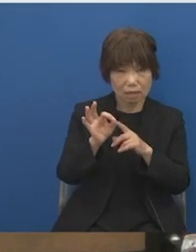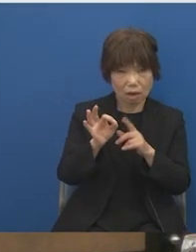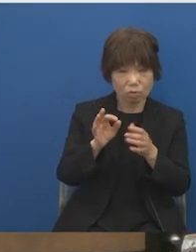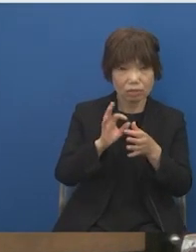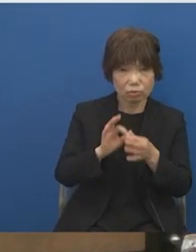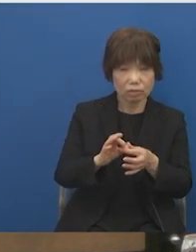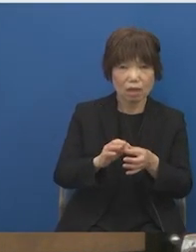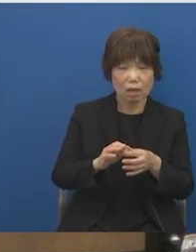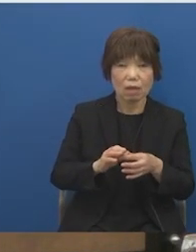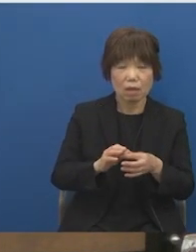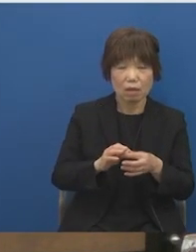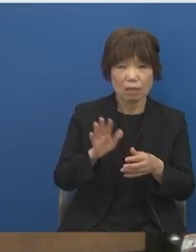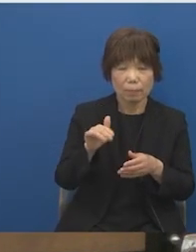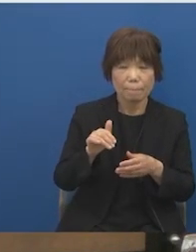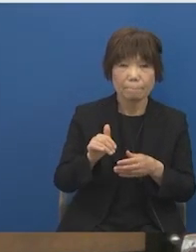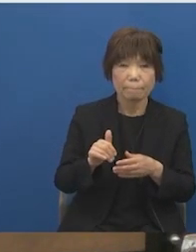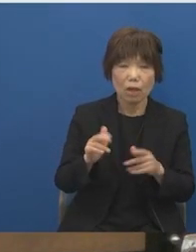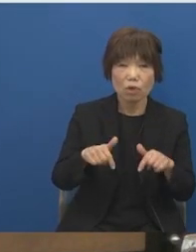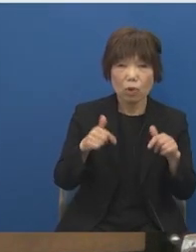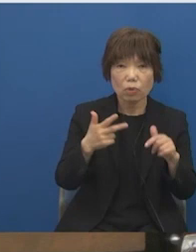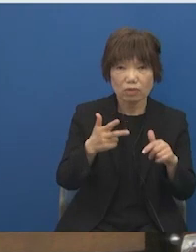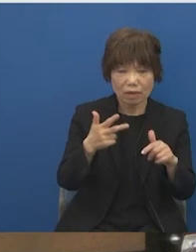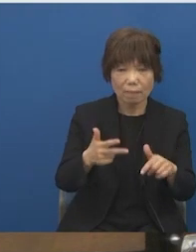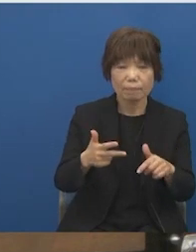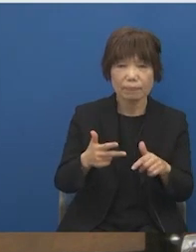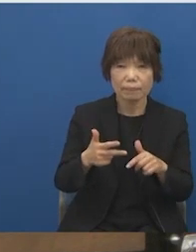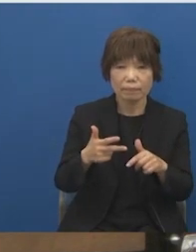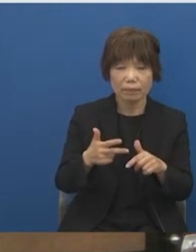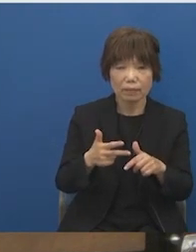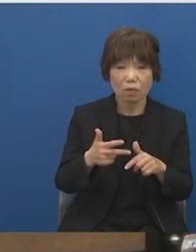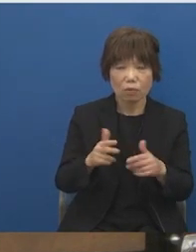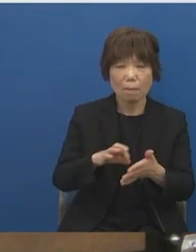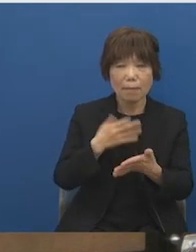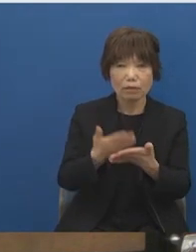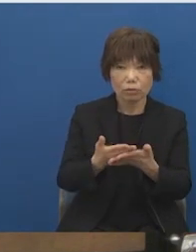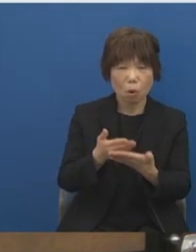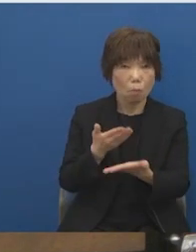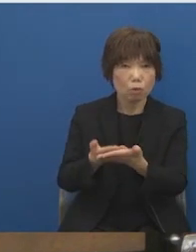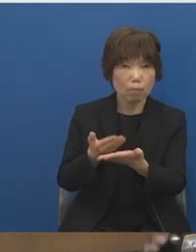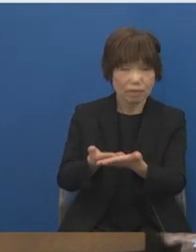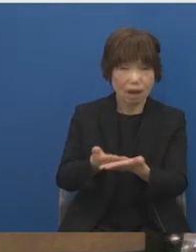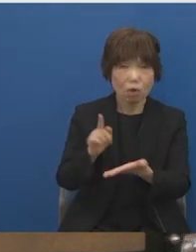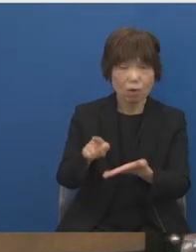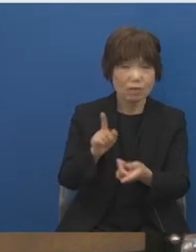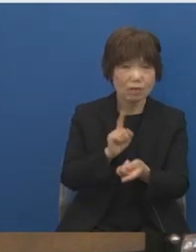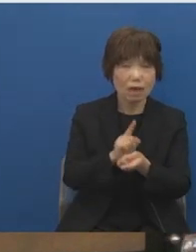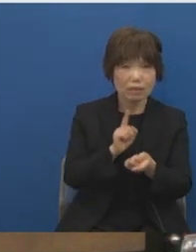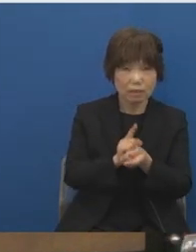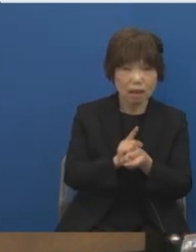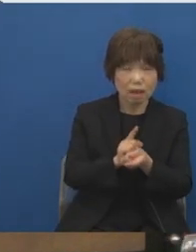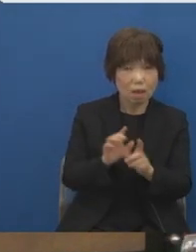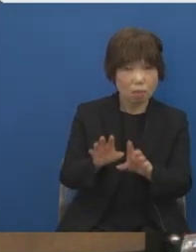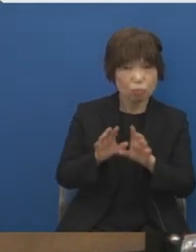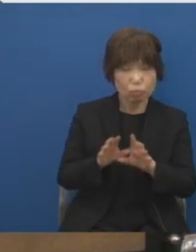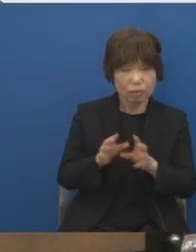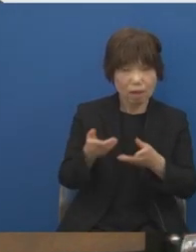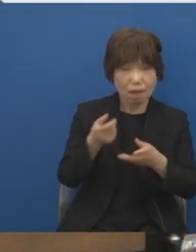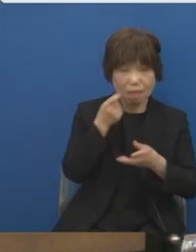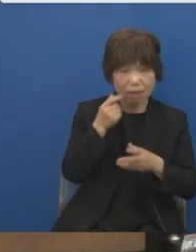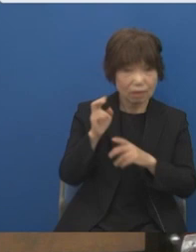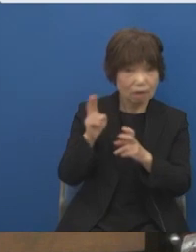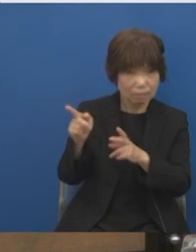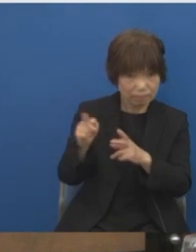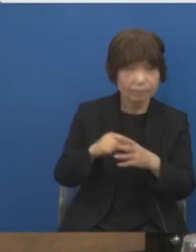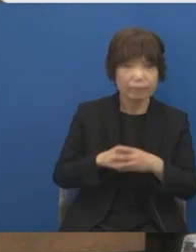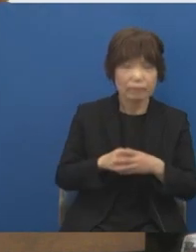が遅延したことにより、本市が被った損害の賠償を求めたが、これに応じようとしないため、平成30